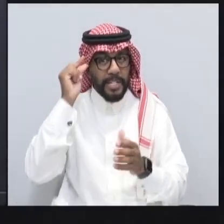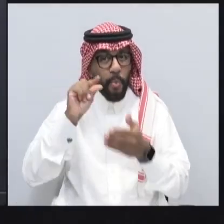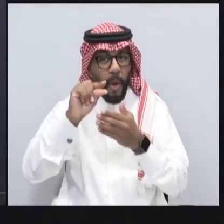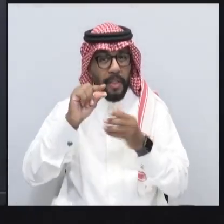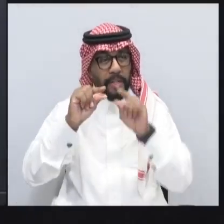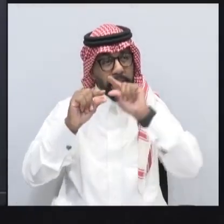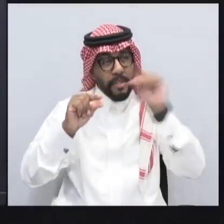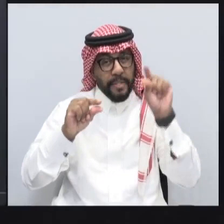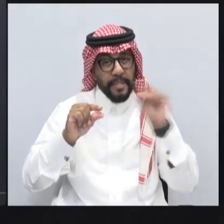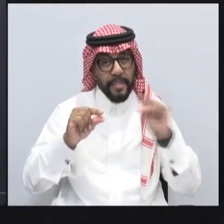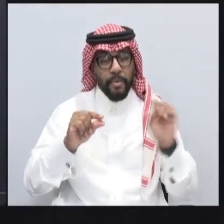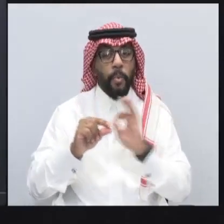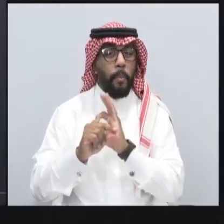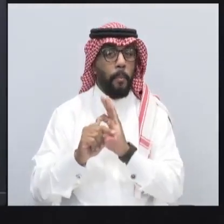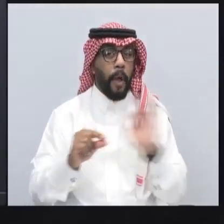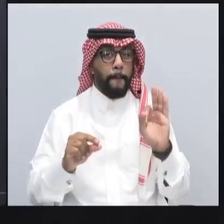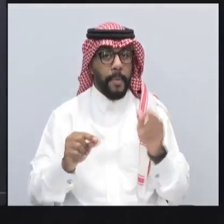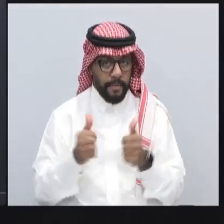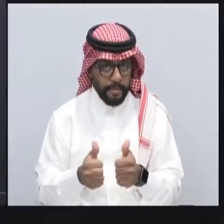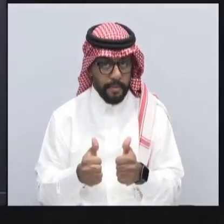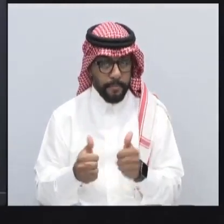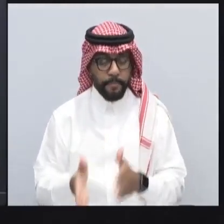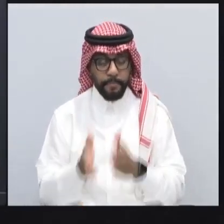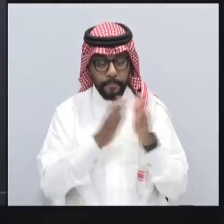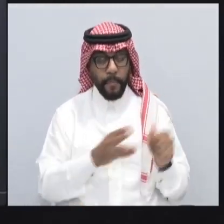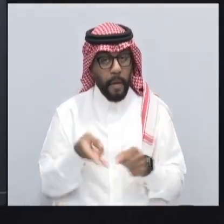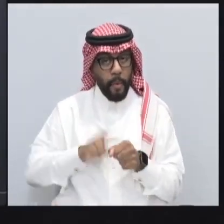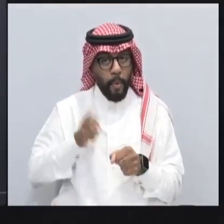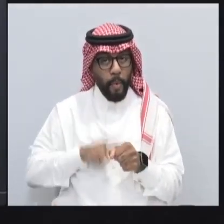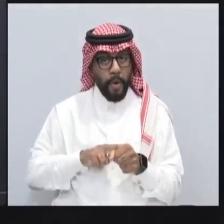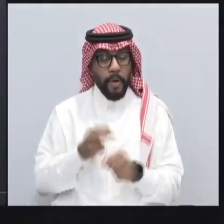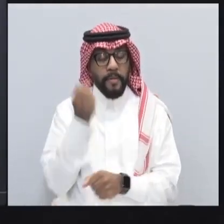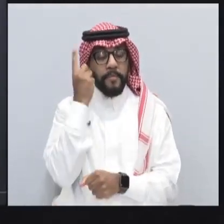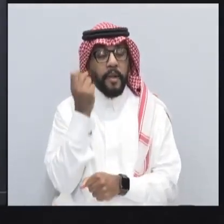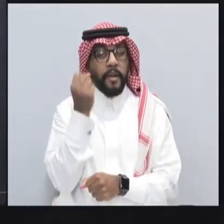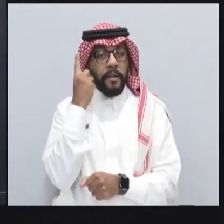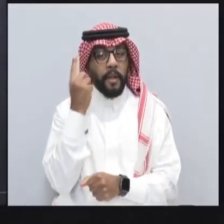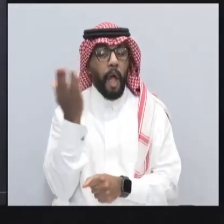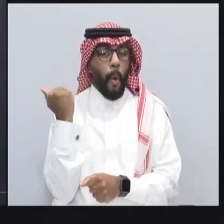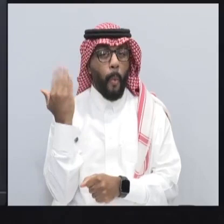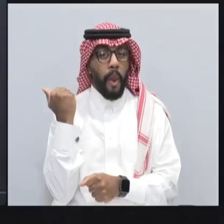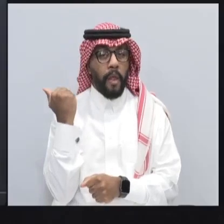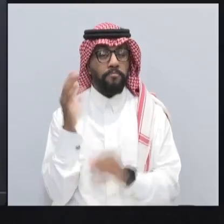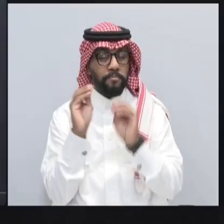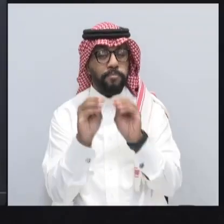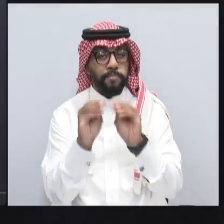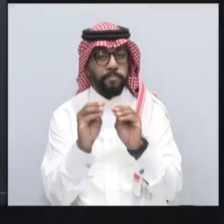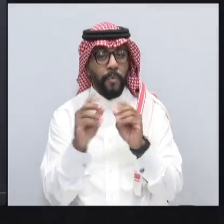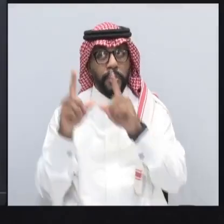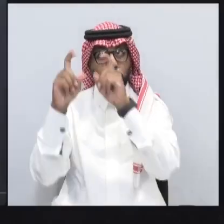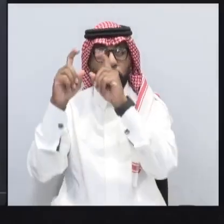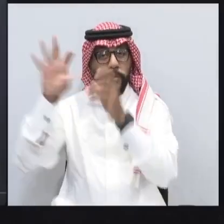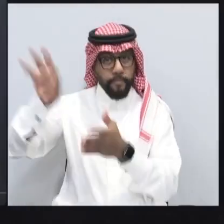لدينا مراجعه بسيطه او هل تتذكر لتنسيق الفقره وكذلك اضافه